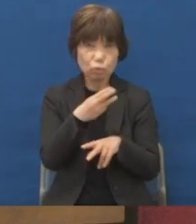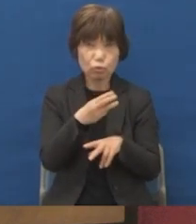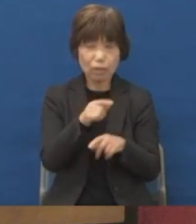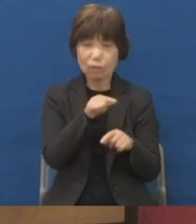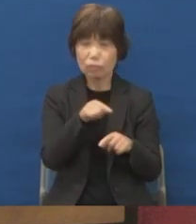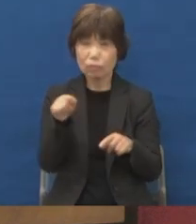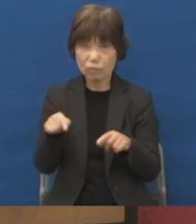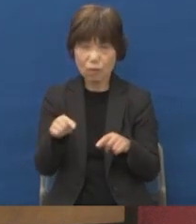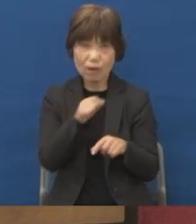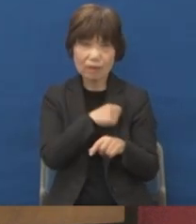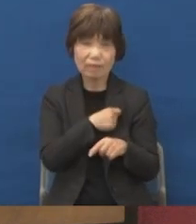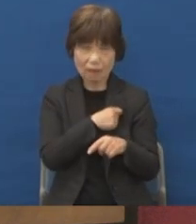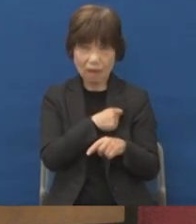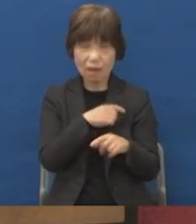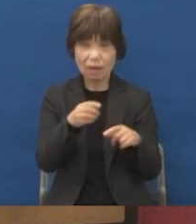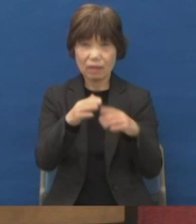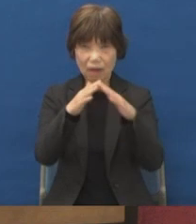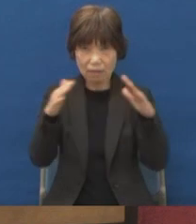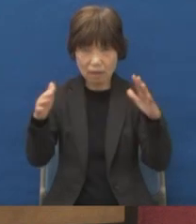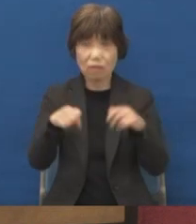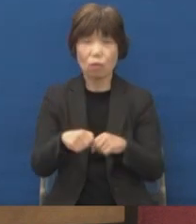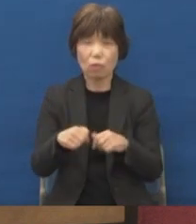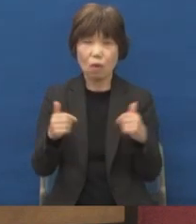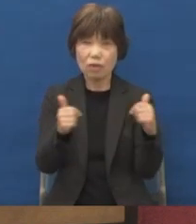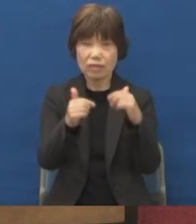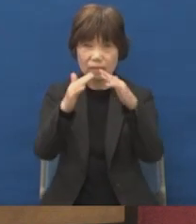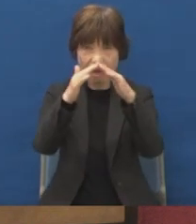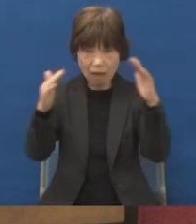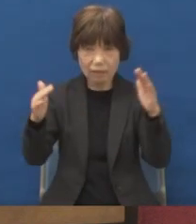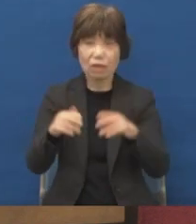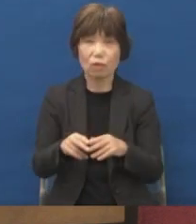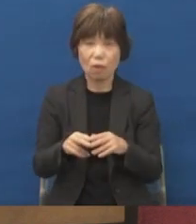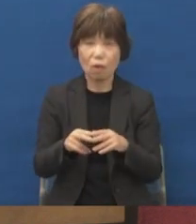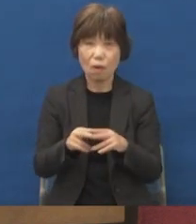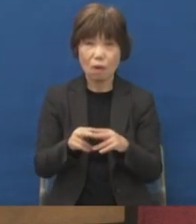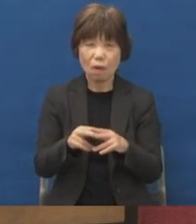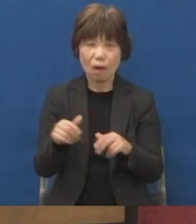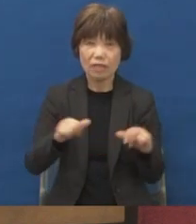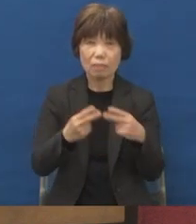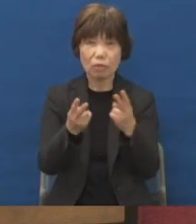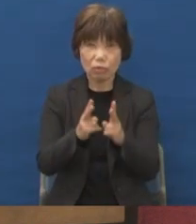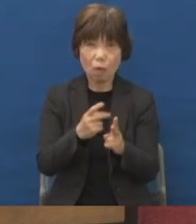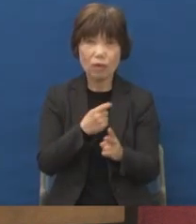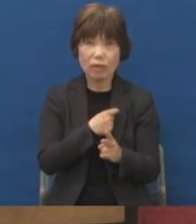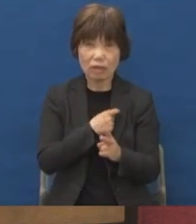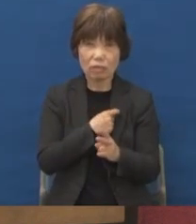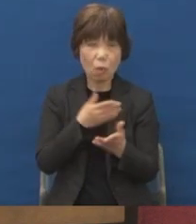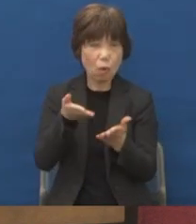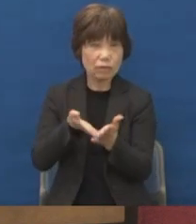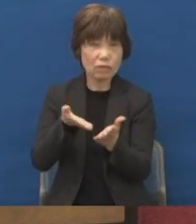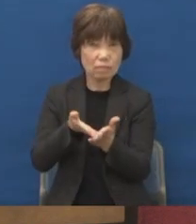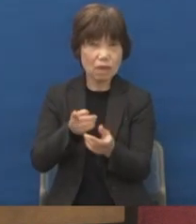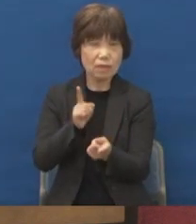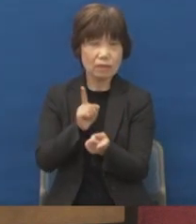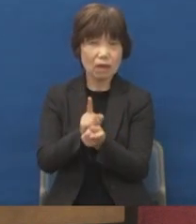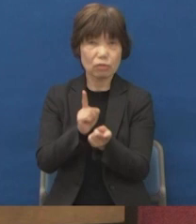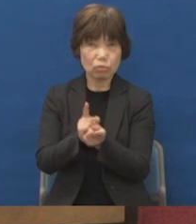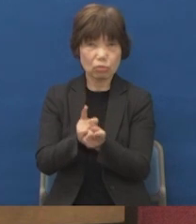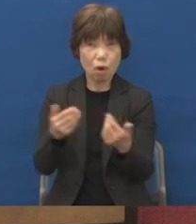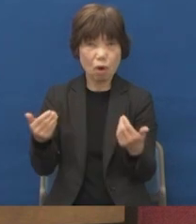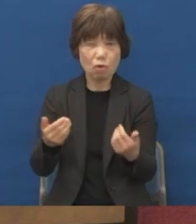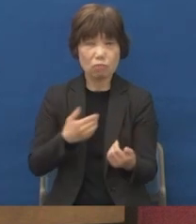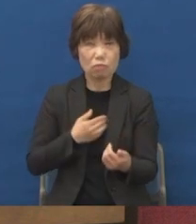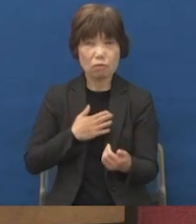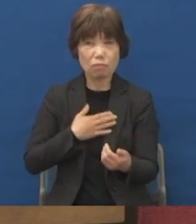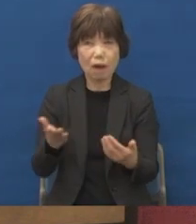治倫理審査会での自民党議員の説明に対する不満を示す回答が